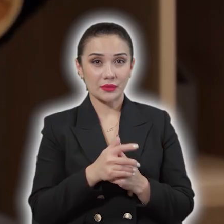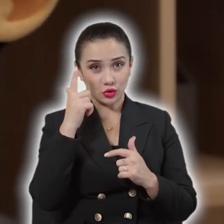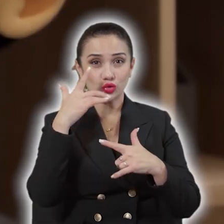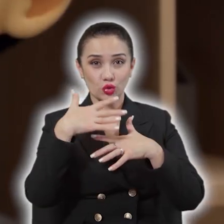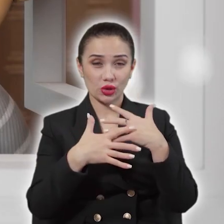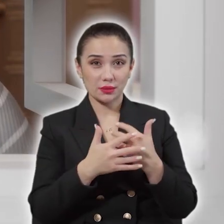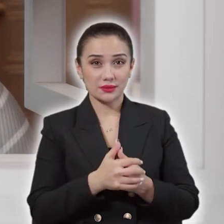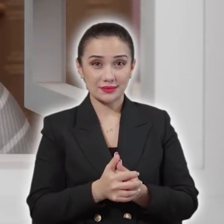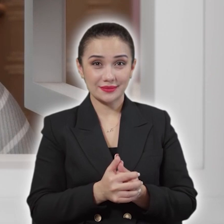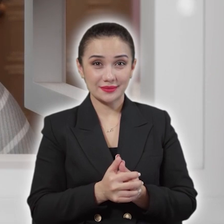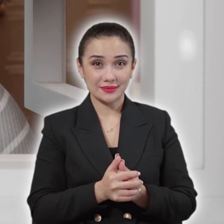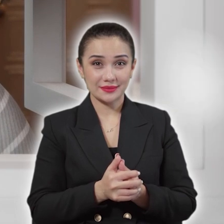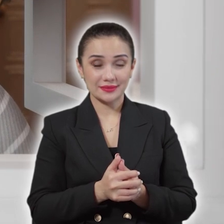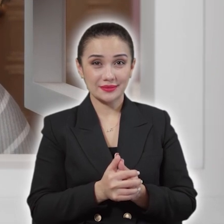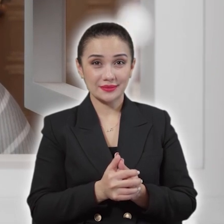Chunda.